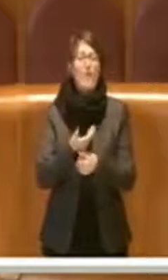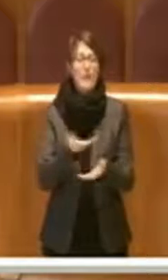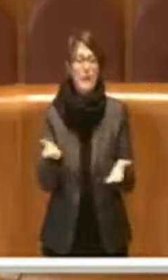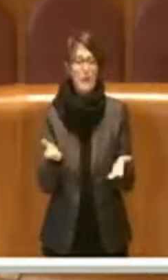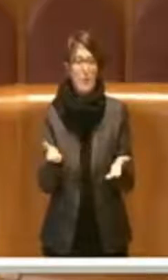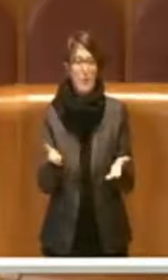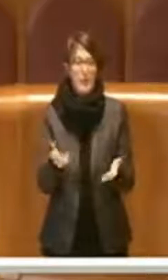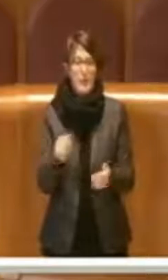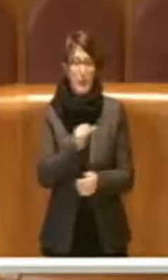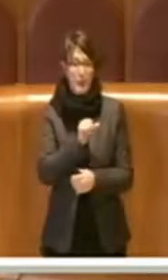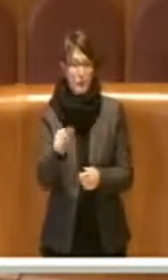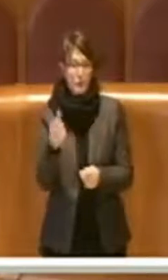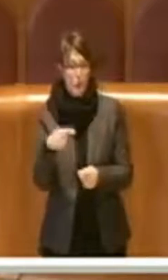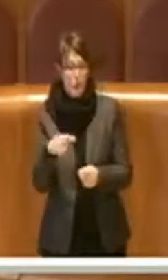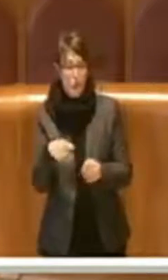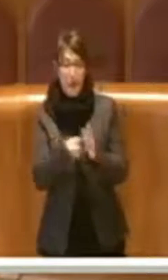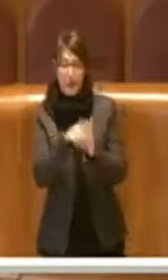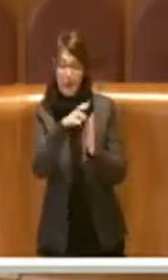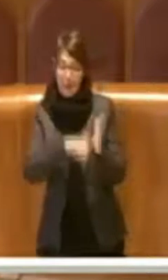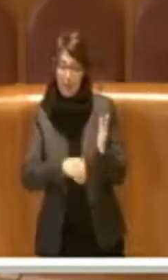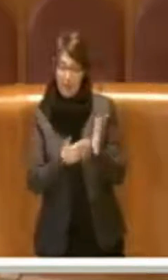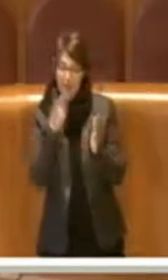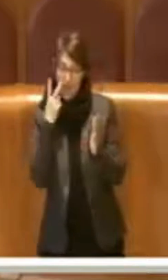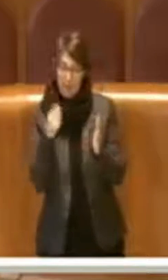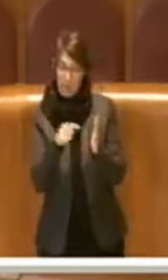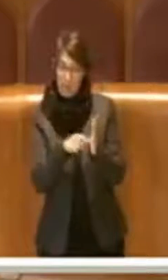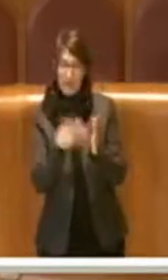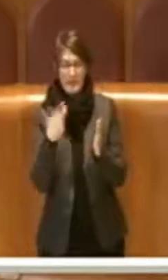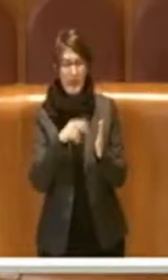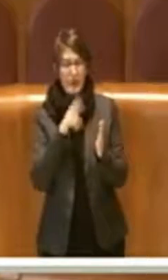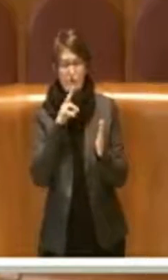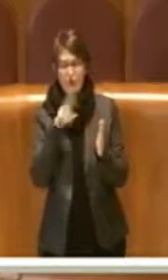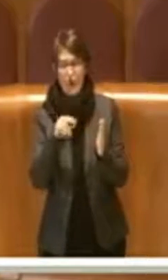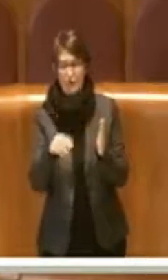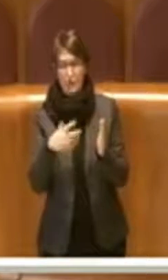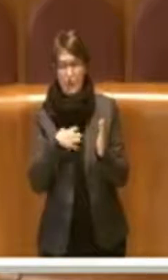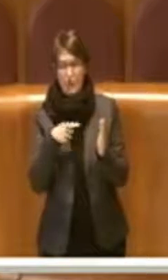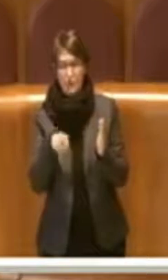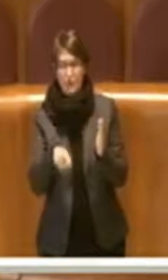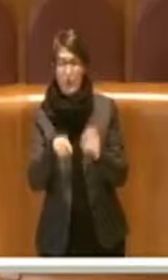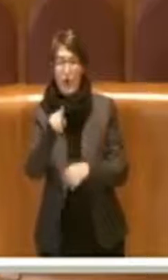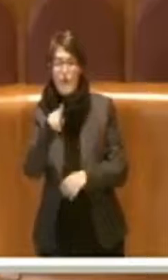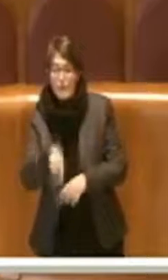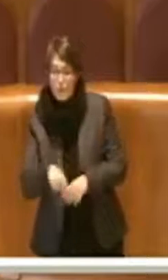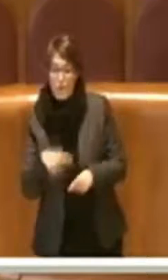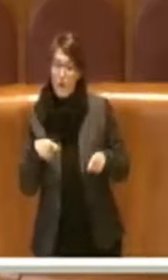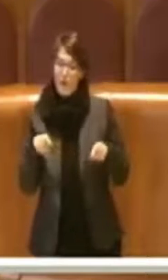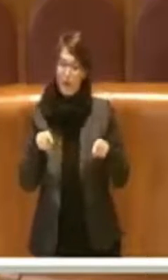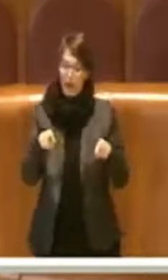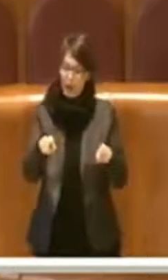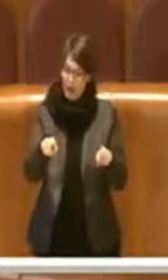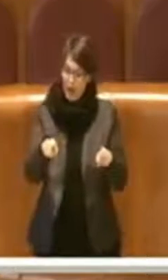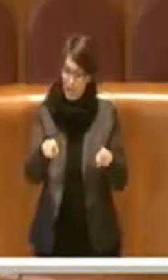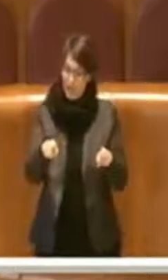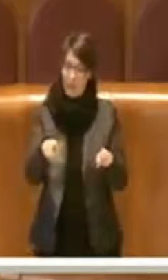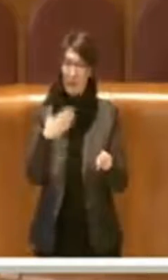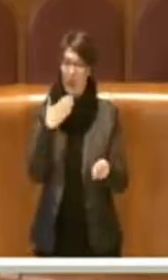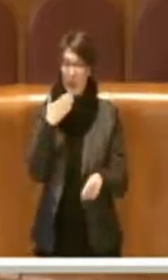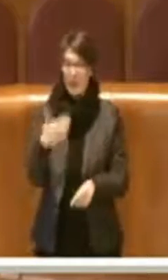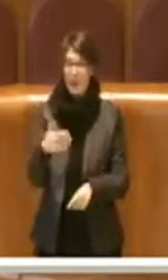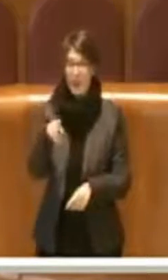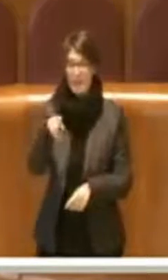quelle previste da questa delibera che sono state citate dall'assessore, ma parallelamente, grazie, lo devo dire,